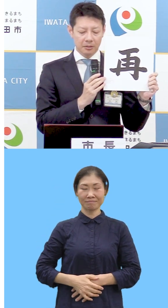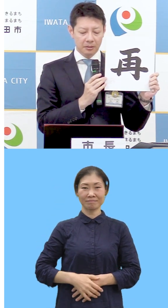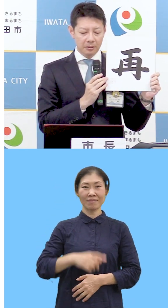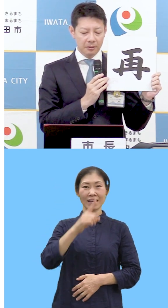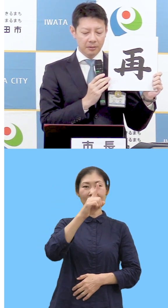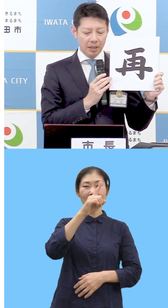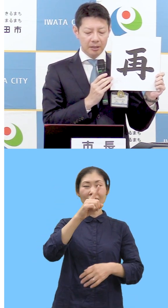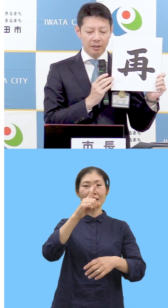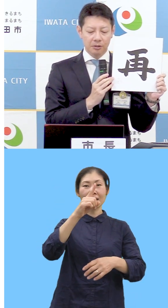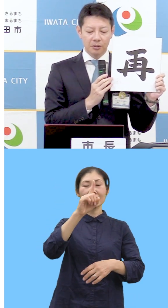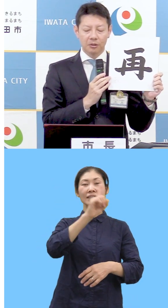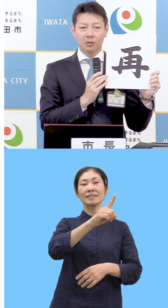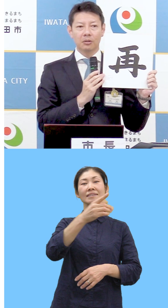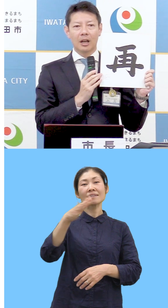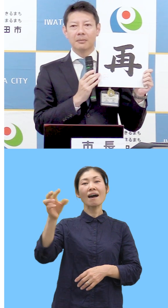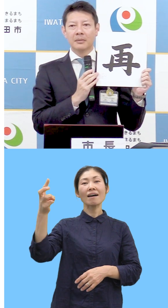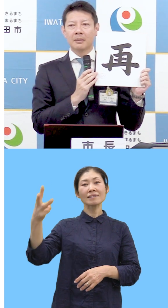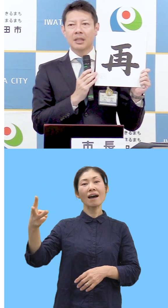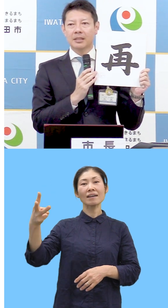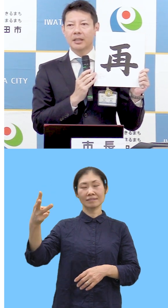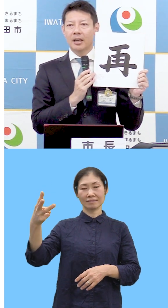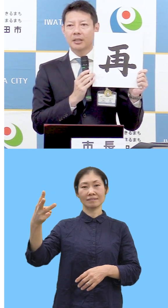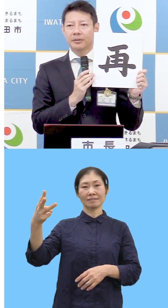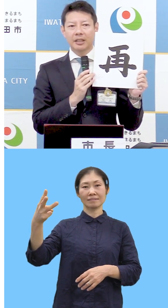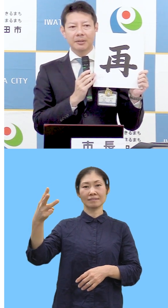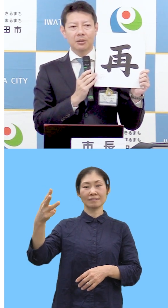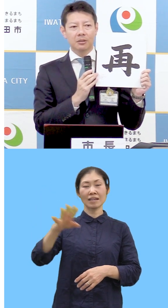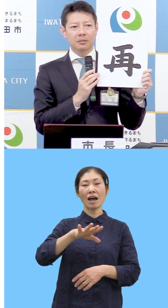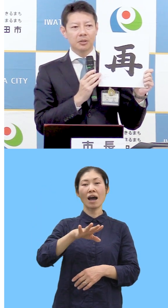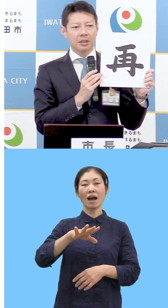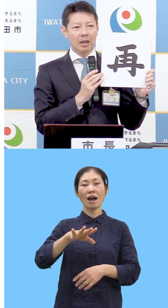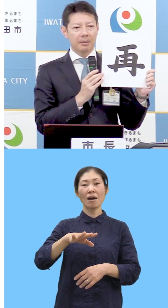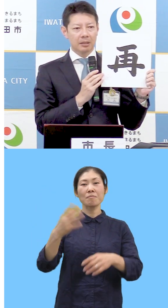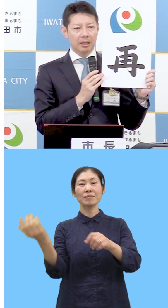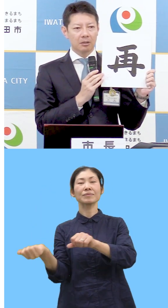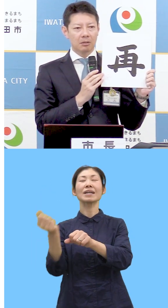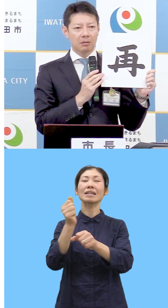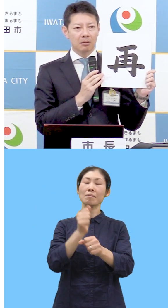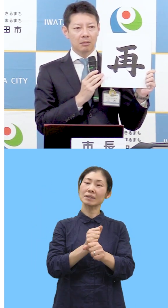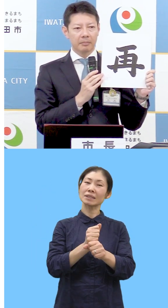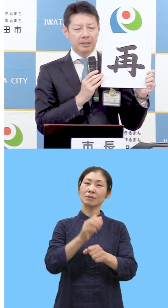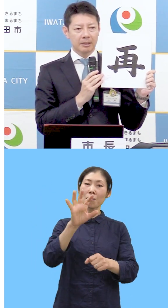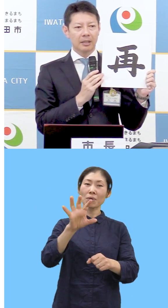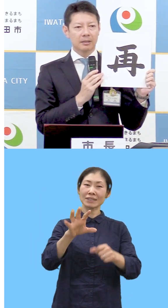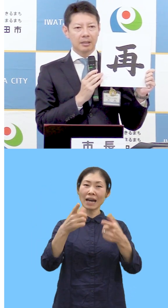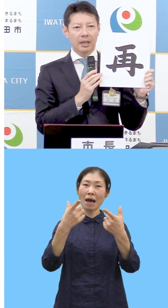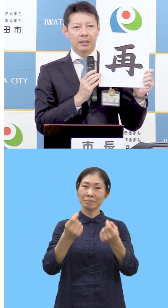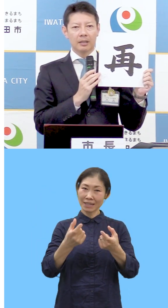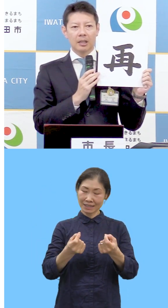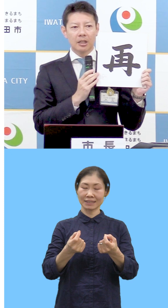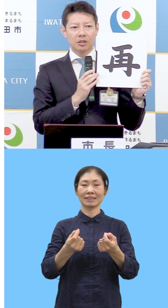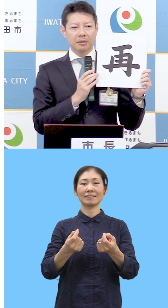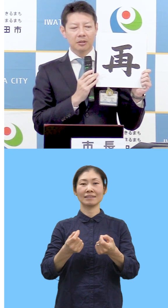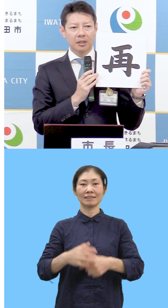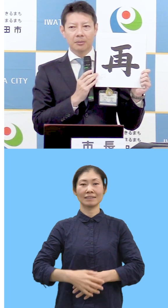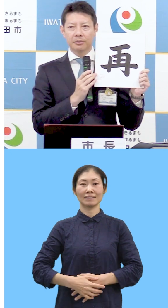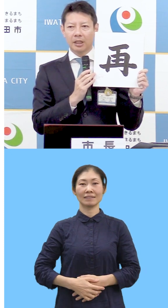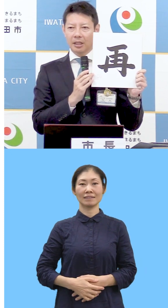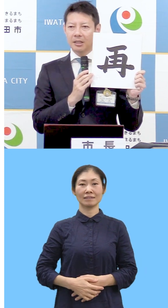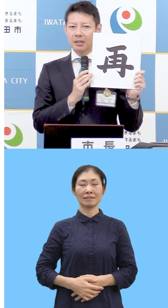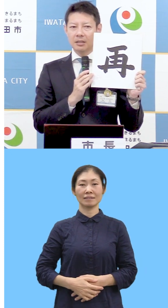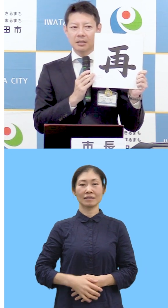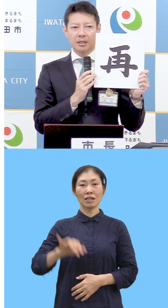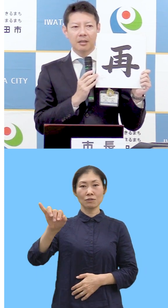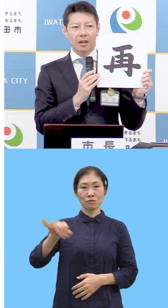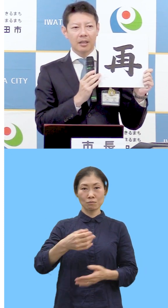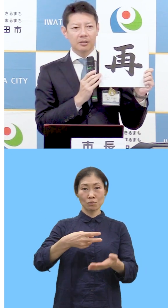ているランキング上位のところが、皆さんやはり再びという文字がぴったりの3つなんですね。ジュビロ磐田も